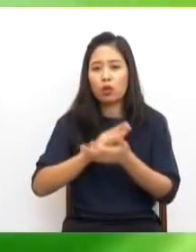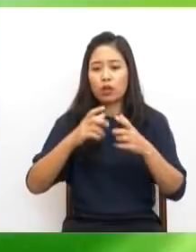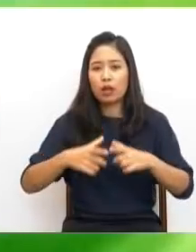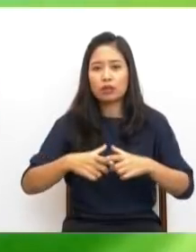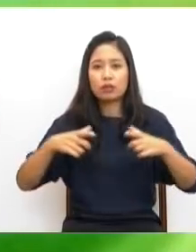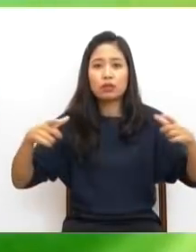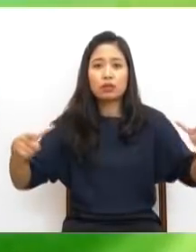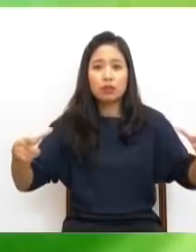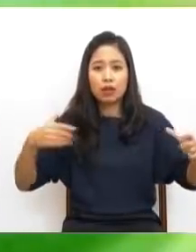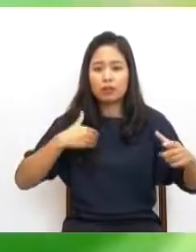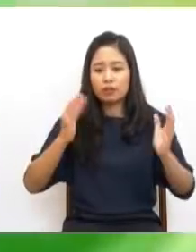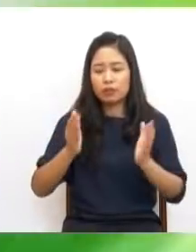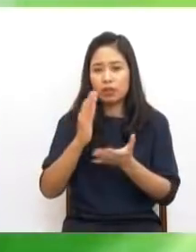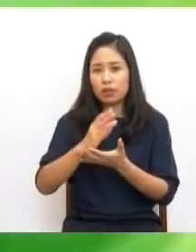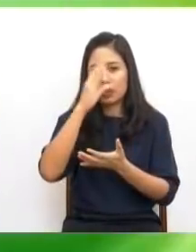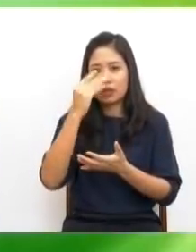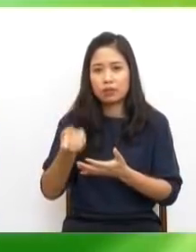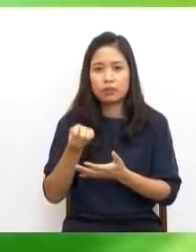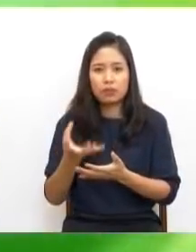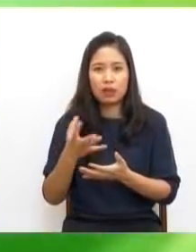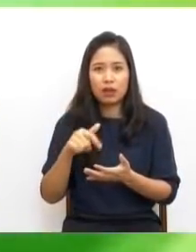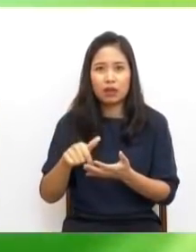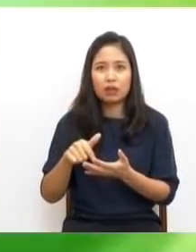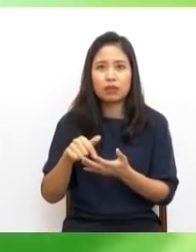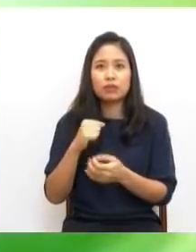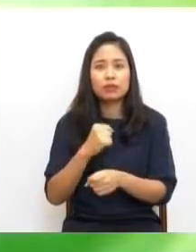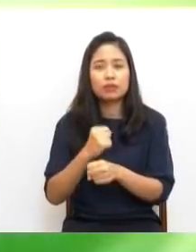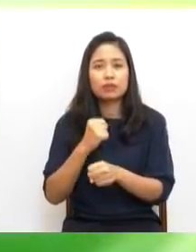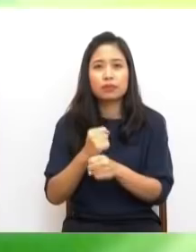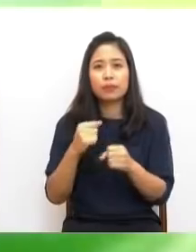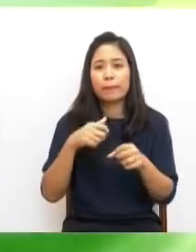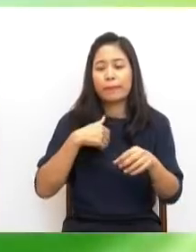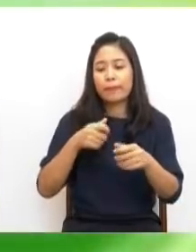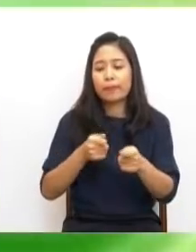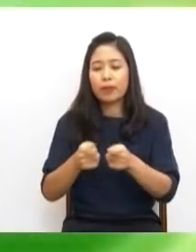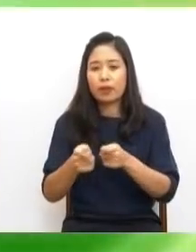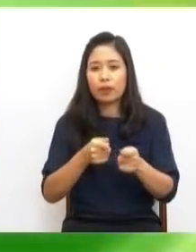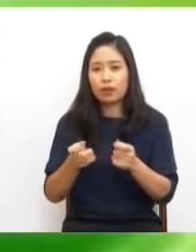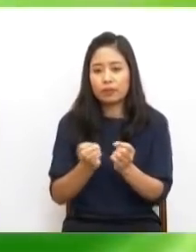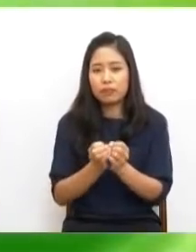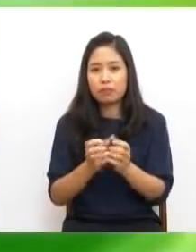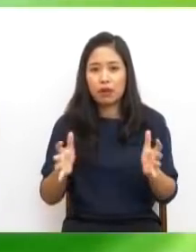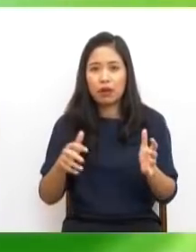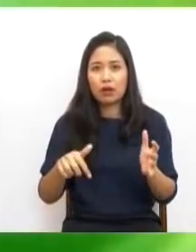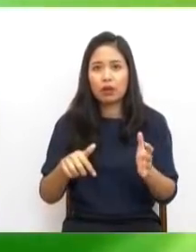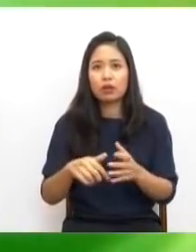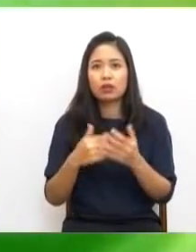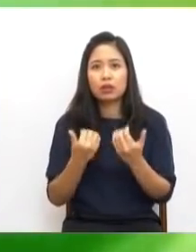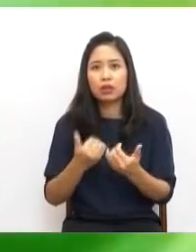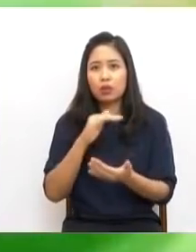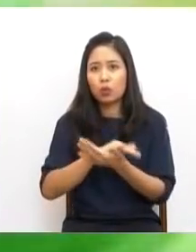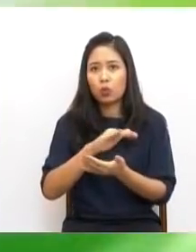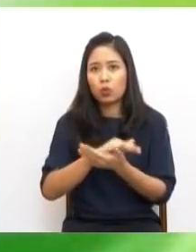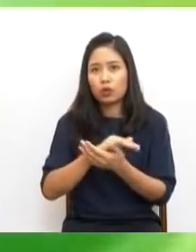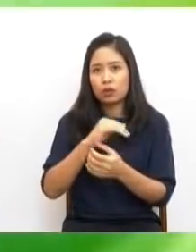ชากรจำนวนมากเนี่ยเรามีโรงเรียนอยู่ในพื้นที่บริการจำนวนมากก็จริงแต่มีโรงเรียนที่แย่ง